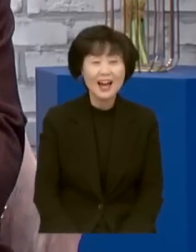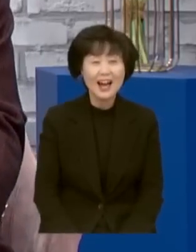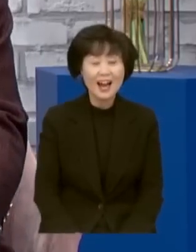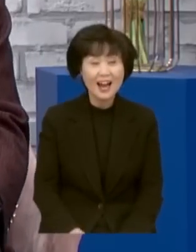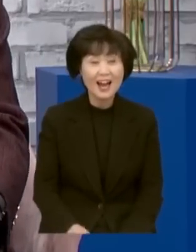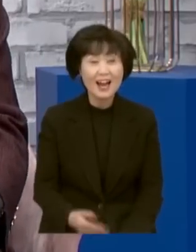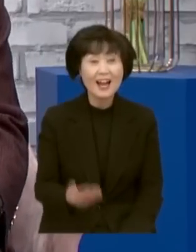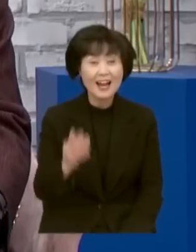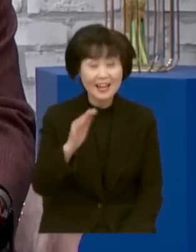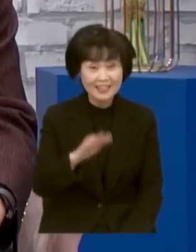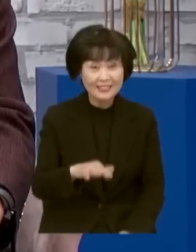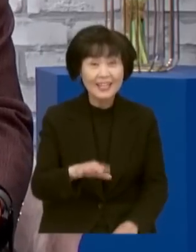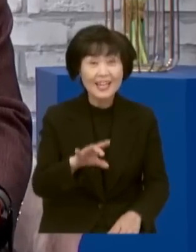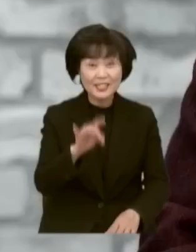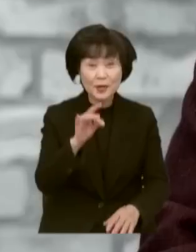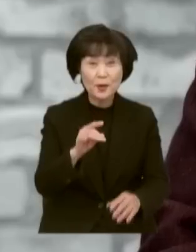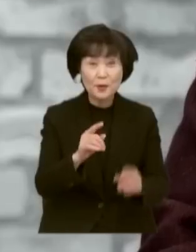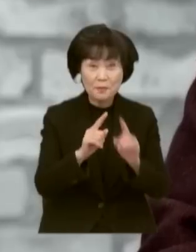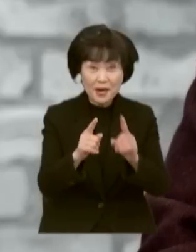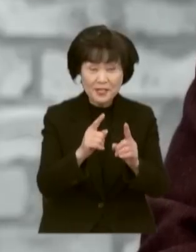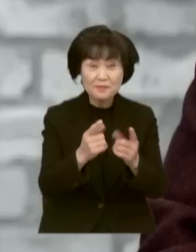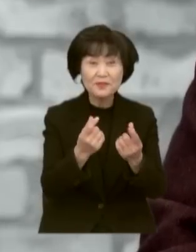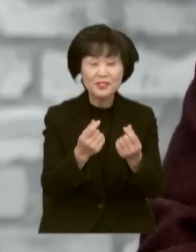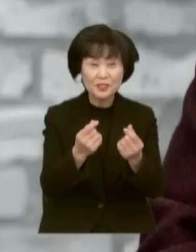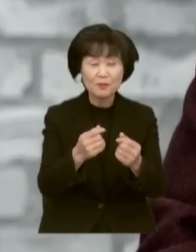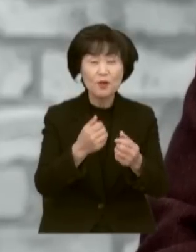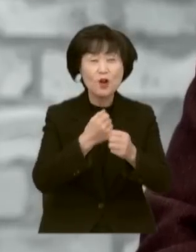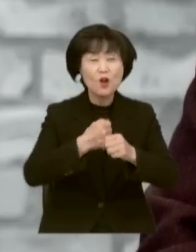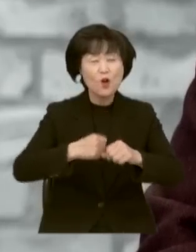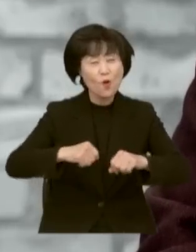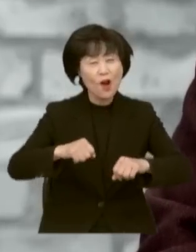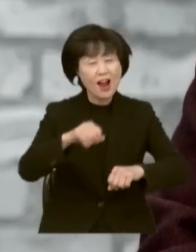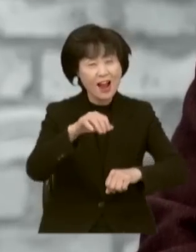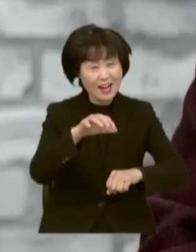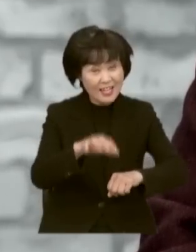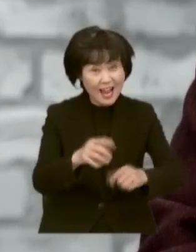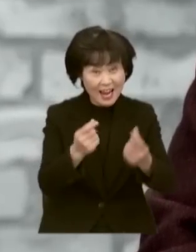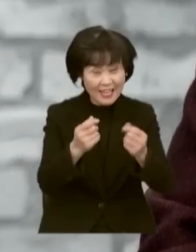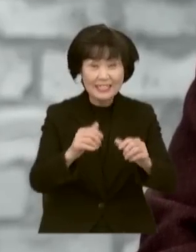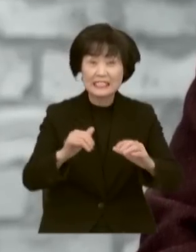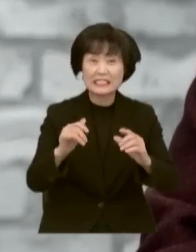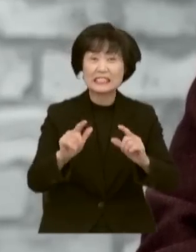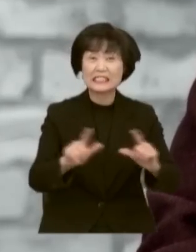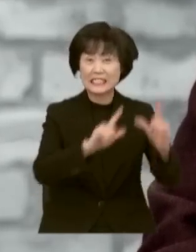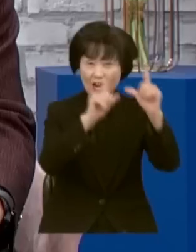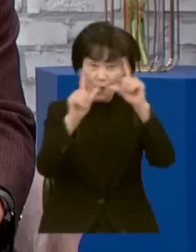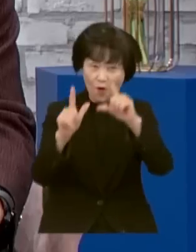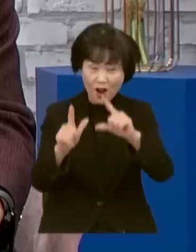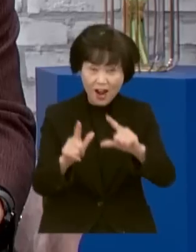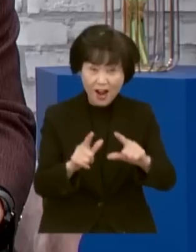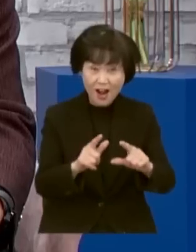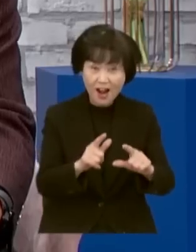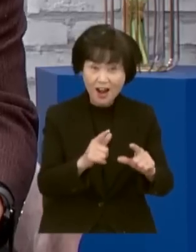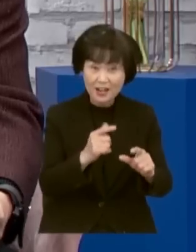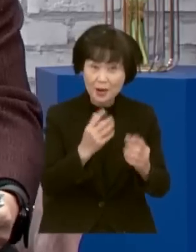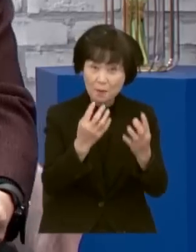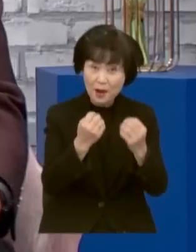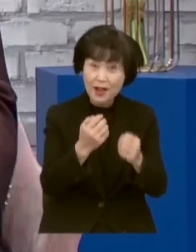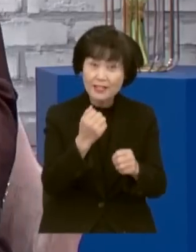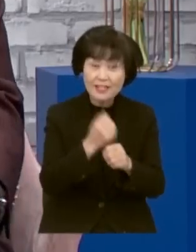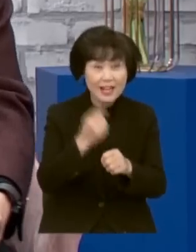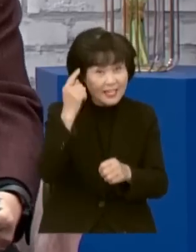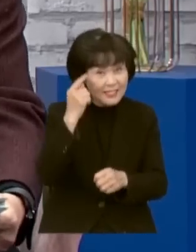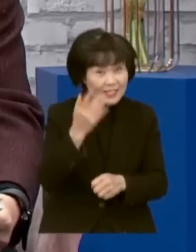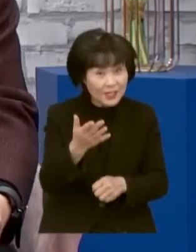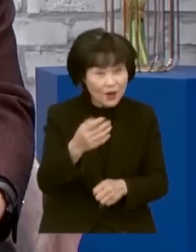우리가 오프닝에서 얘기했듯이 네. 광야 생활을 그것도 이제 왔다 갔다 예 많이 하셨다면서요. 본인